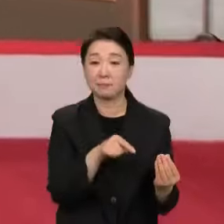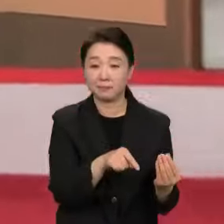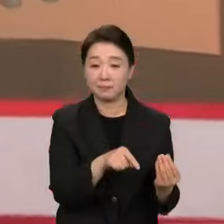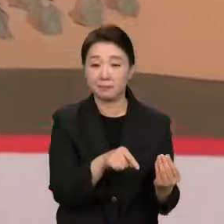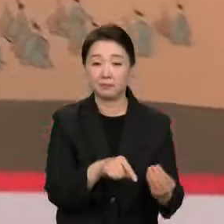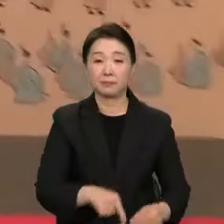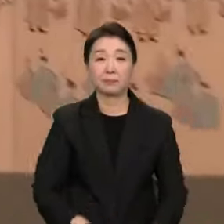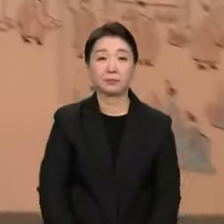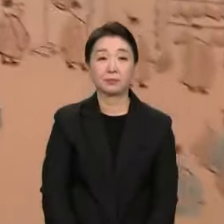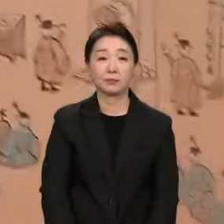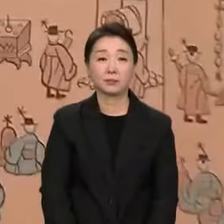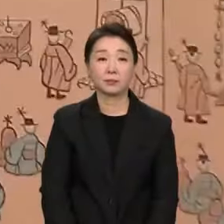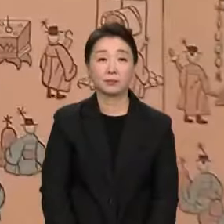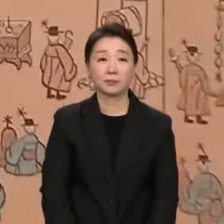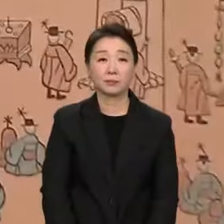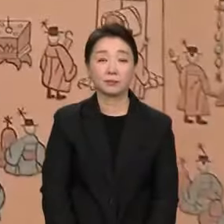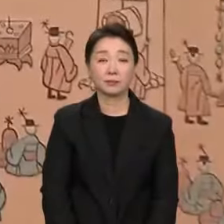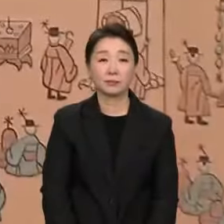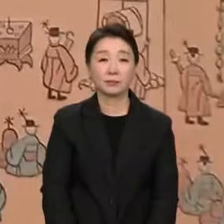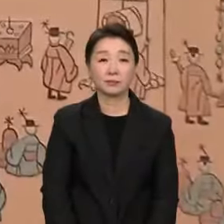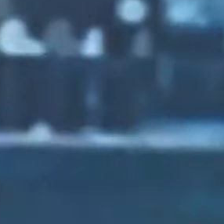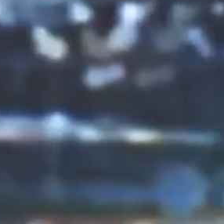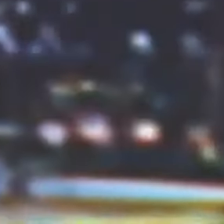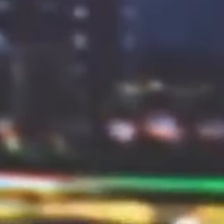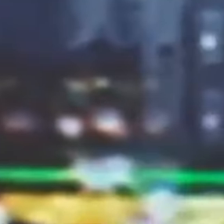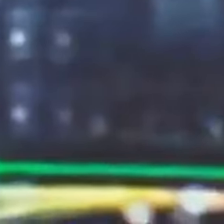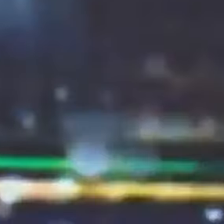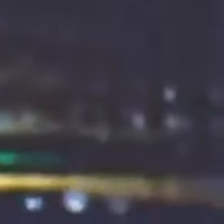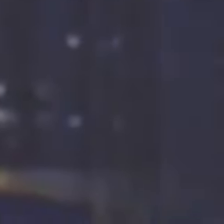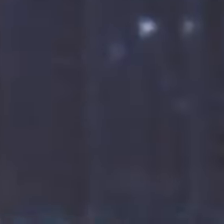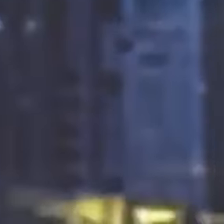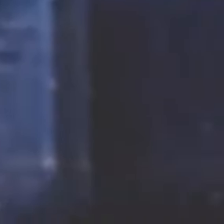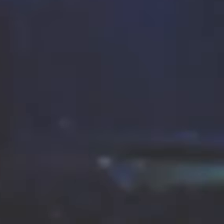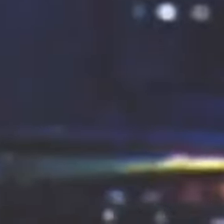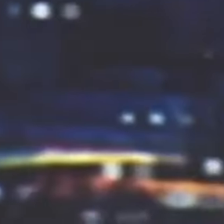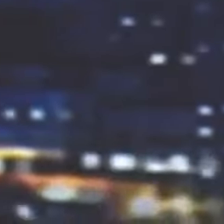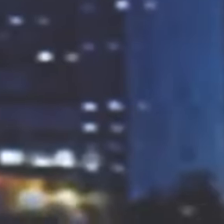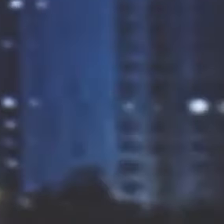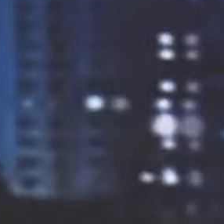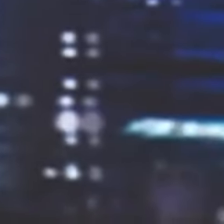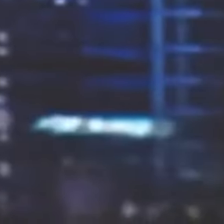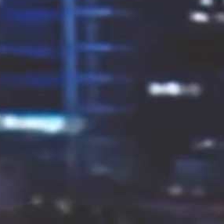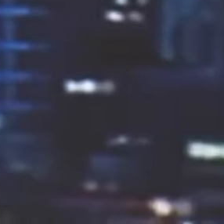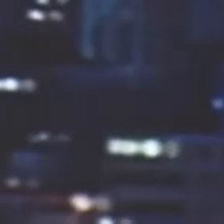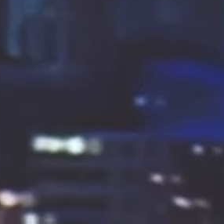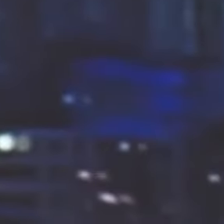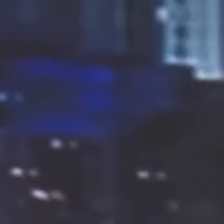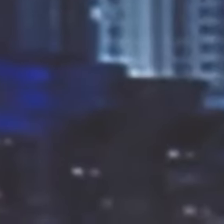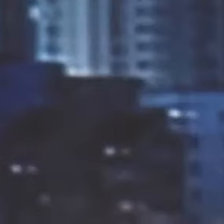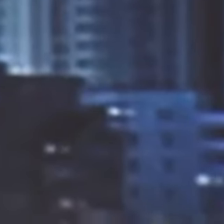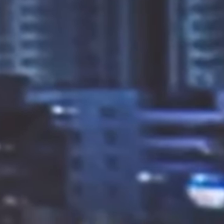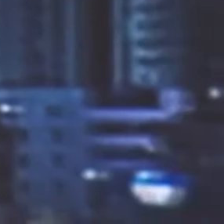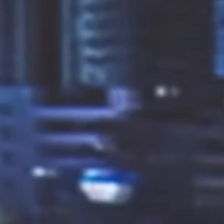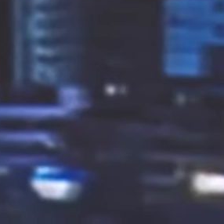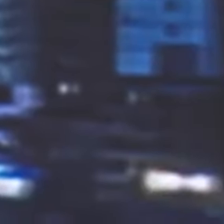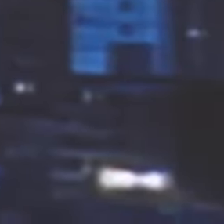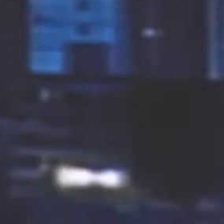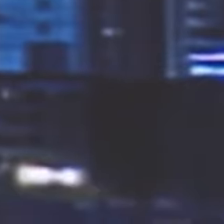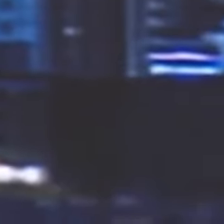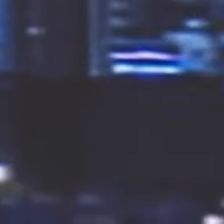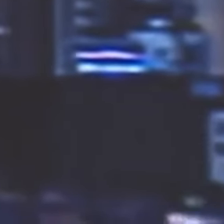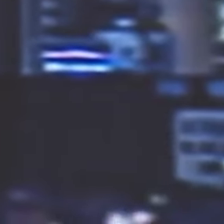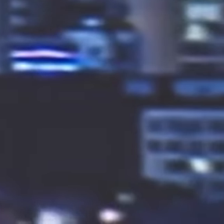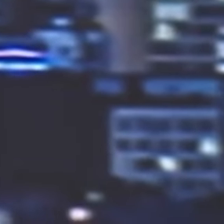JTBC 박병현 있니다 JTBC 뉴스를 시청해 주셔서 고맙습니다 저희는 저녁